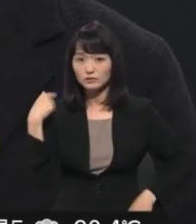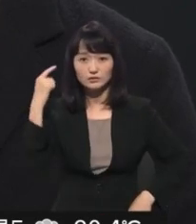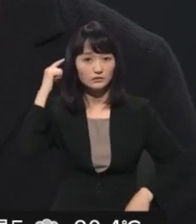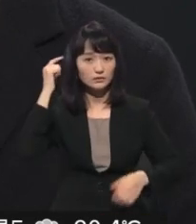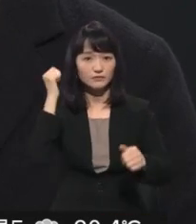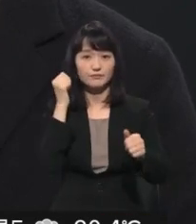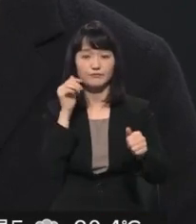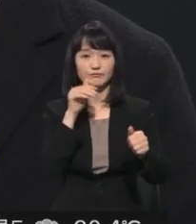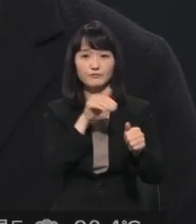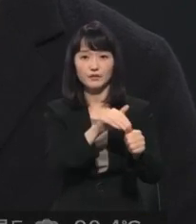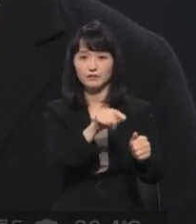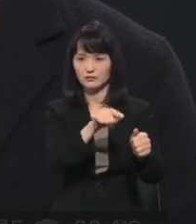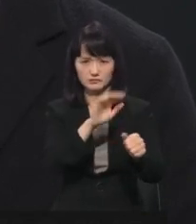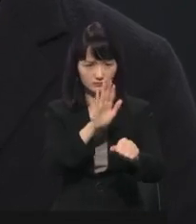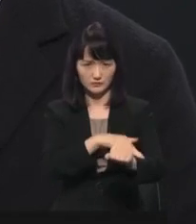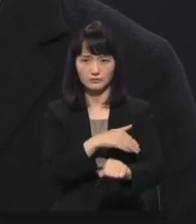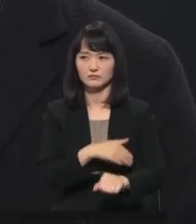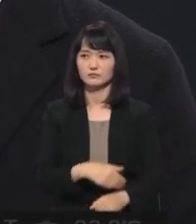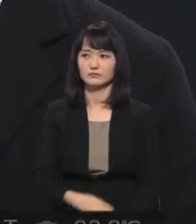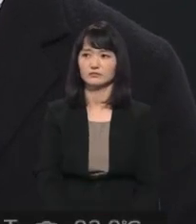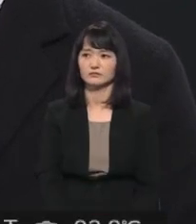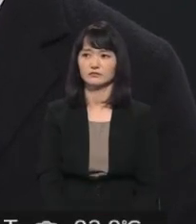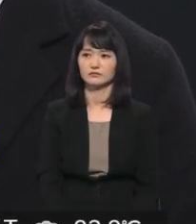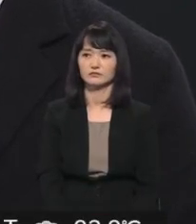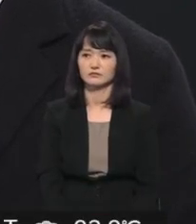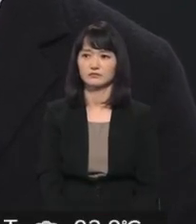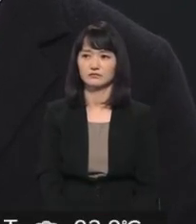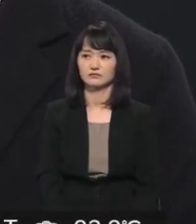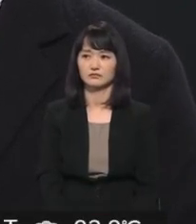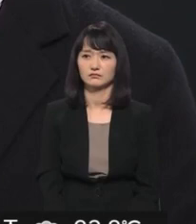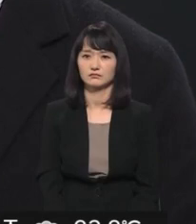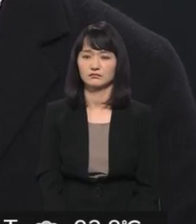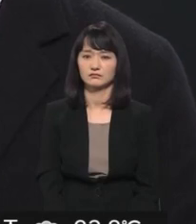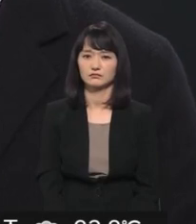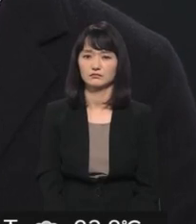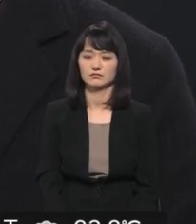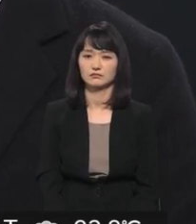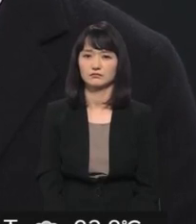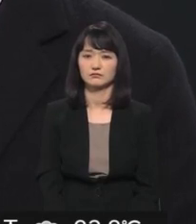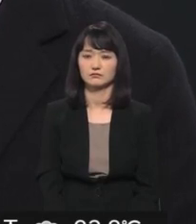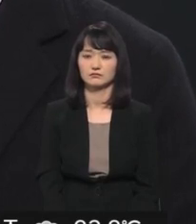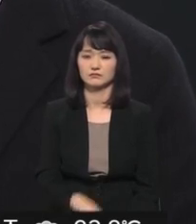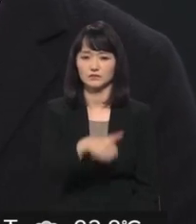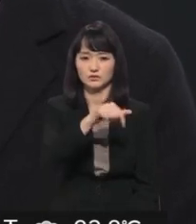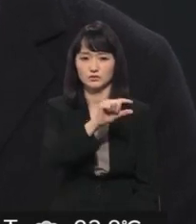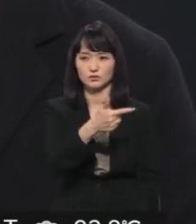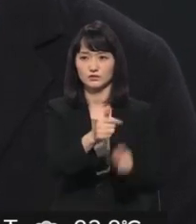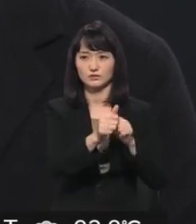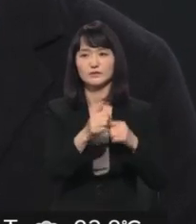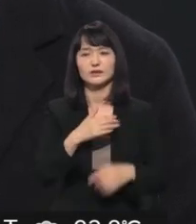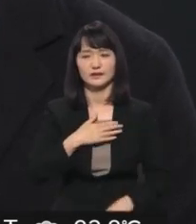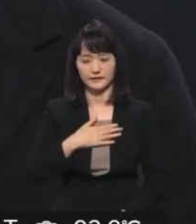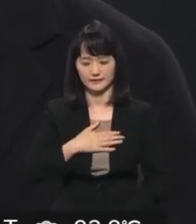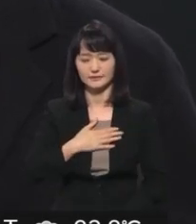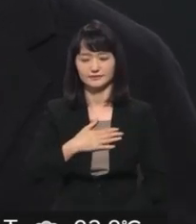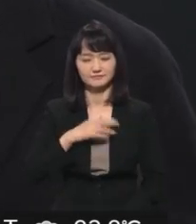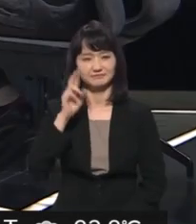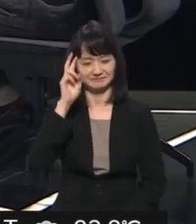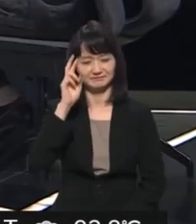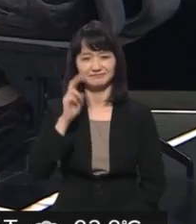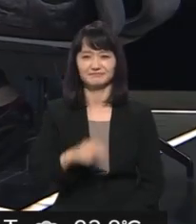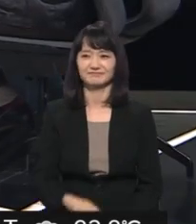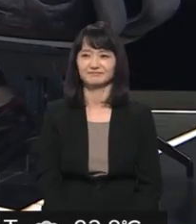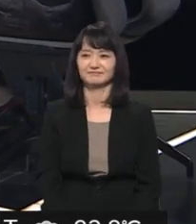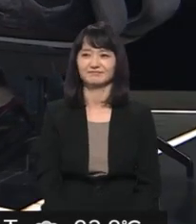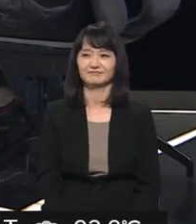선 그런 부분도 또한 복이 있고 넘어가다 음식물 알았어요 아 그래 1 날인을 알았을 거 고요 예 4 구내 제 허리가 예